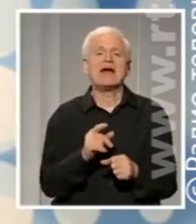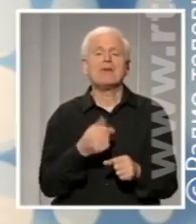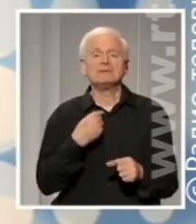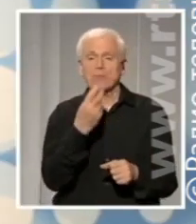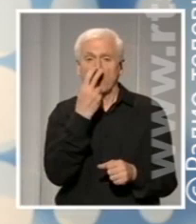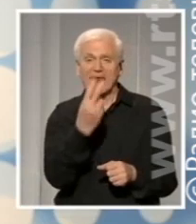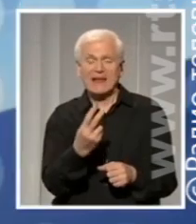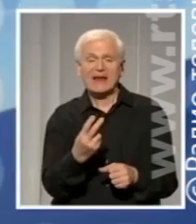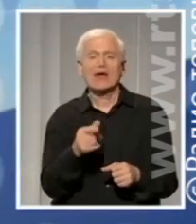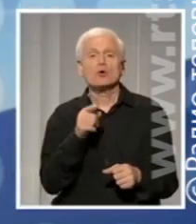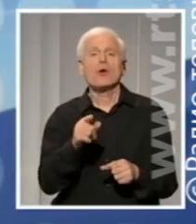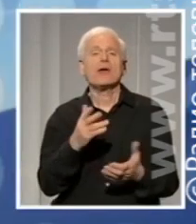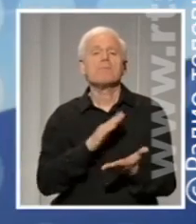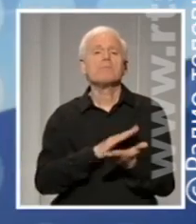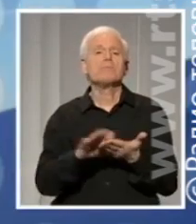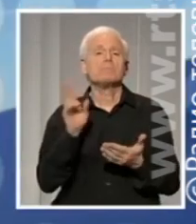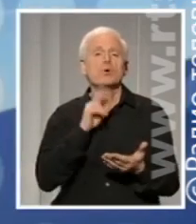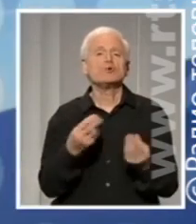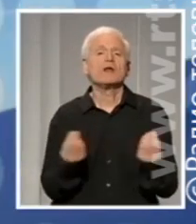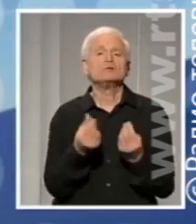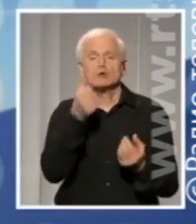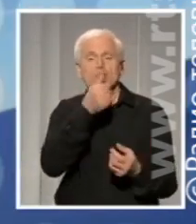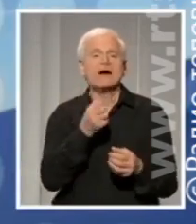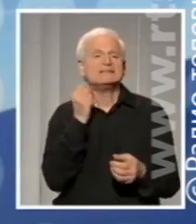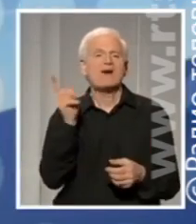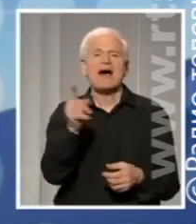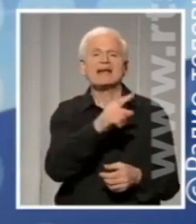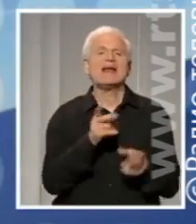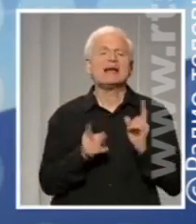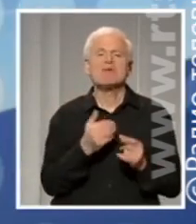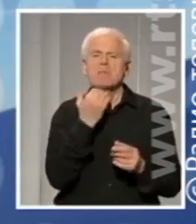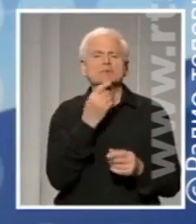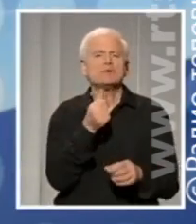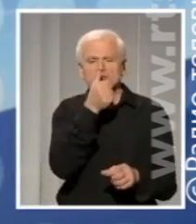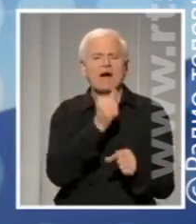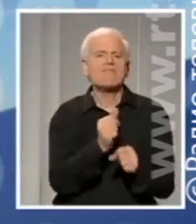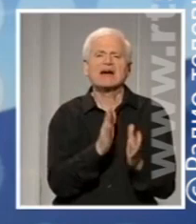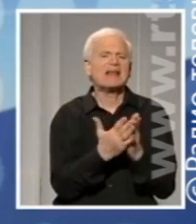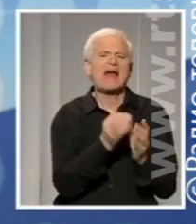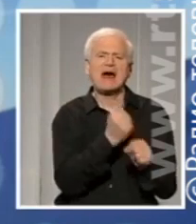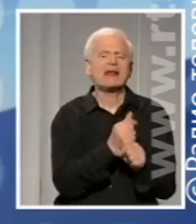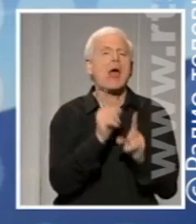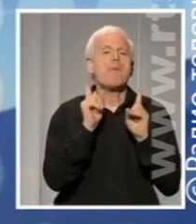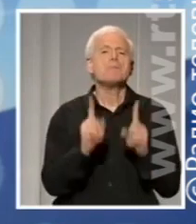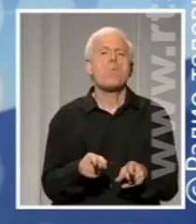sagledali smo da je to prosto nešto što je svaki nastavnik po bilo kom udžbeniku da radi morao da